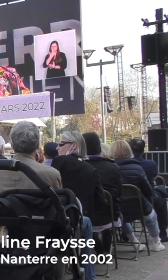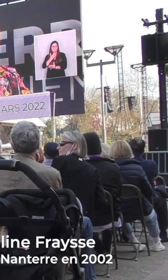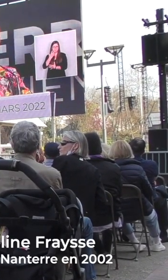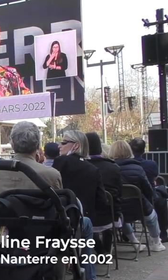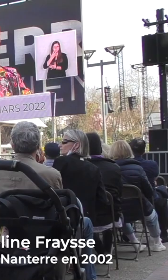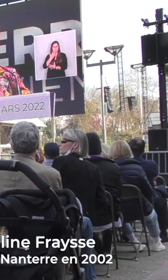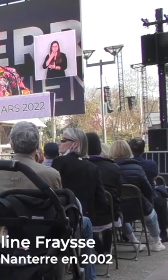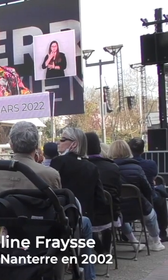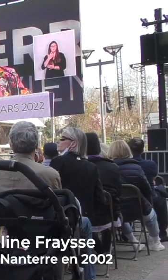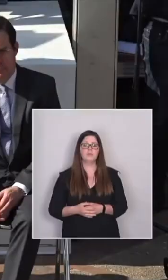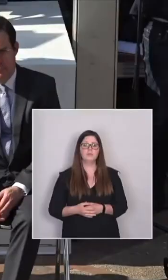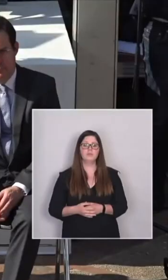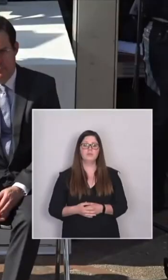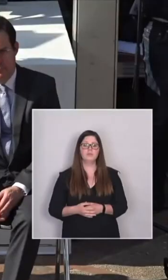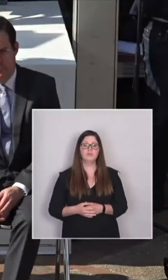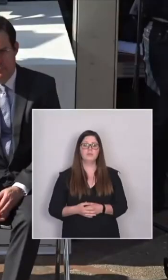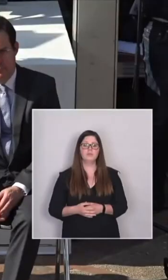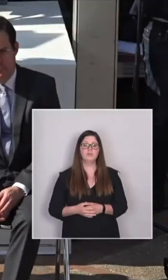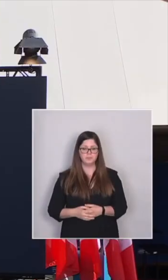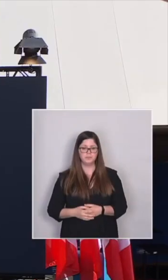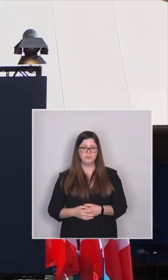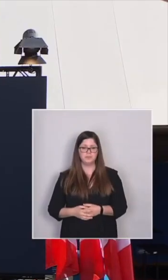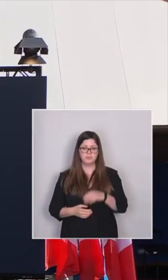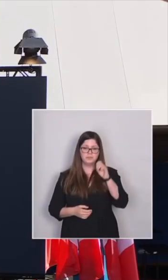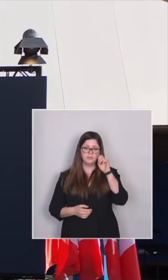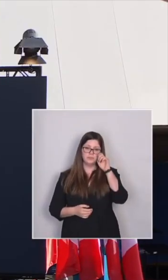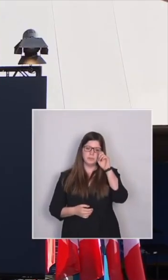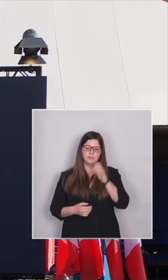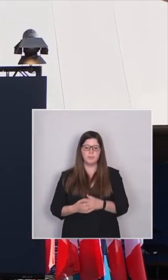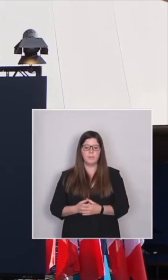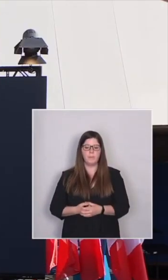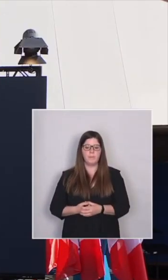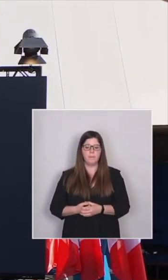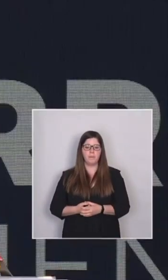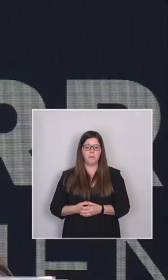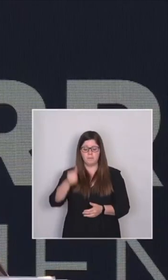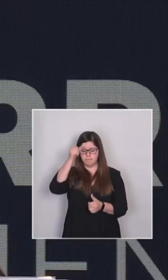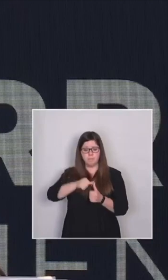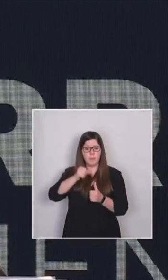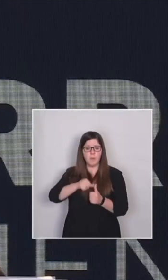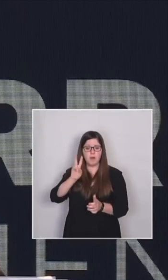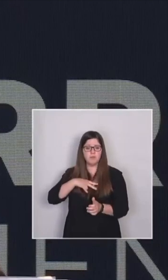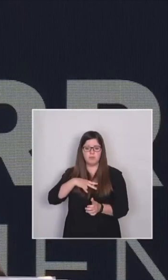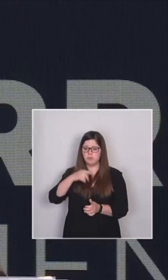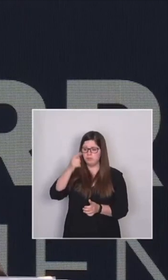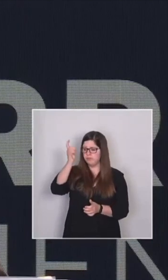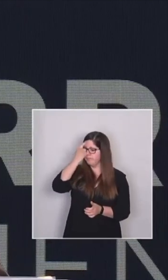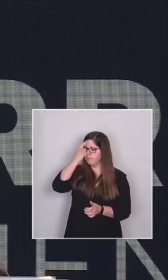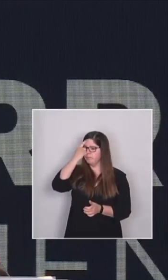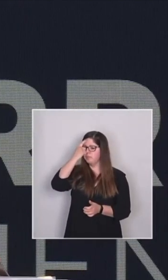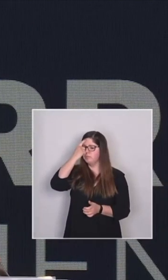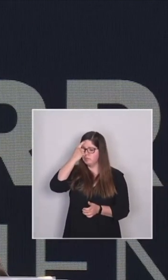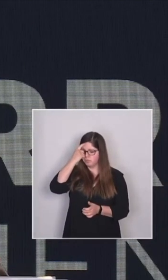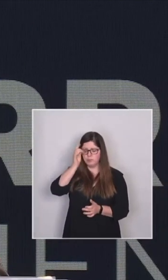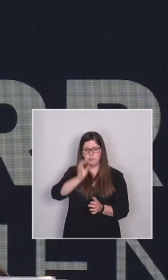a profondément marqué notre ville. Reste gravée dans ma mémoire cette salle